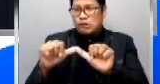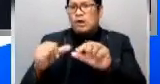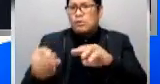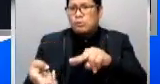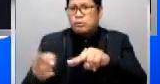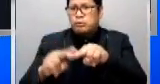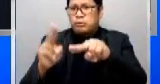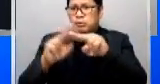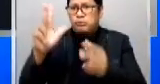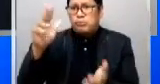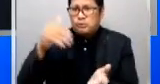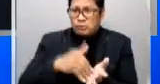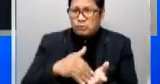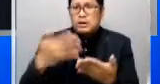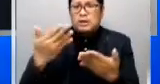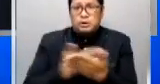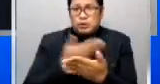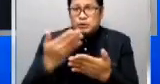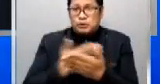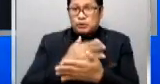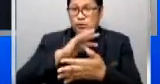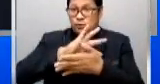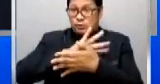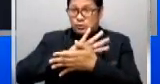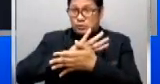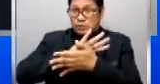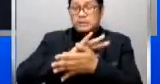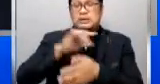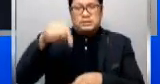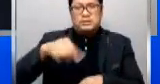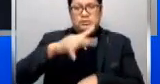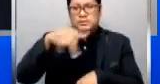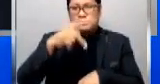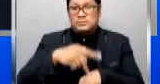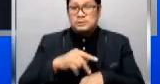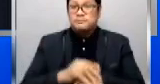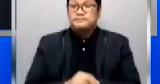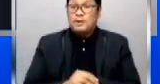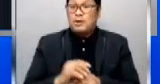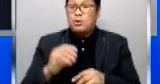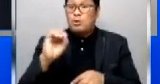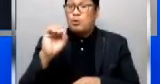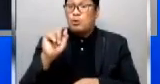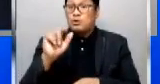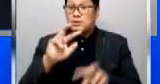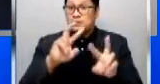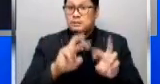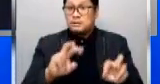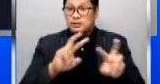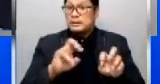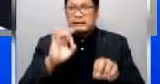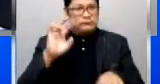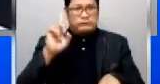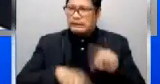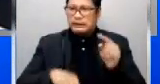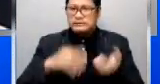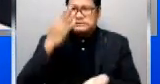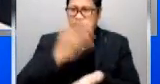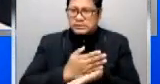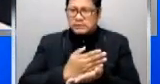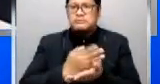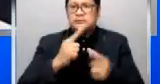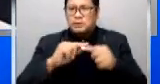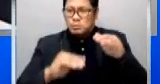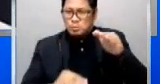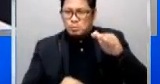bagong kaso ng COVID-19 sa bansa. Sabi ng grupong OCTA Research, kung hindi ito mapipigilan, posibleng pumalo sa hanggang